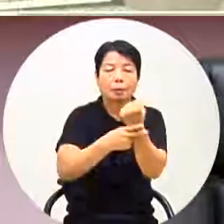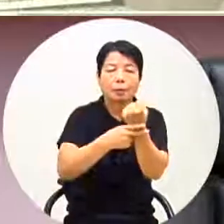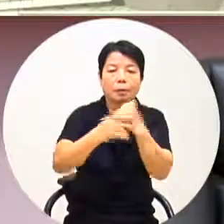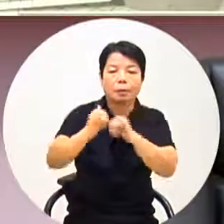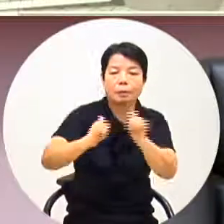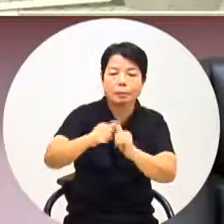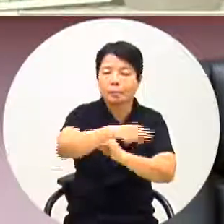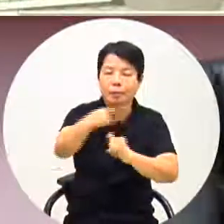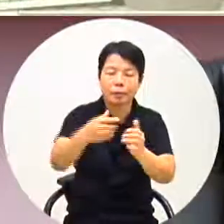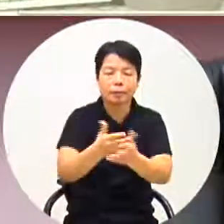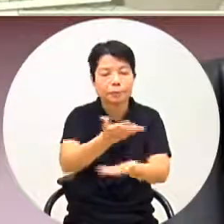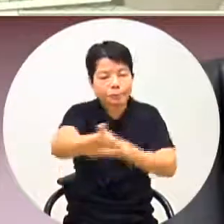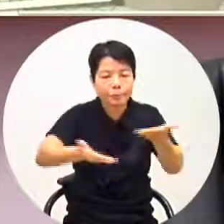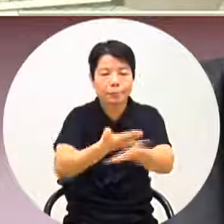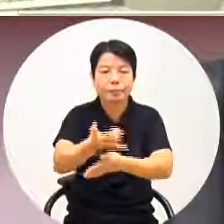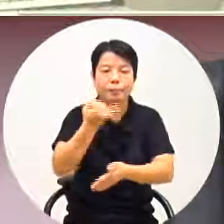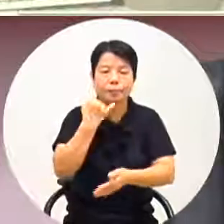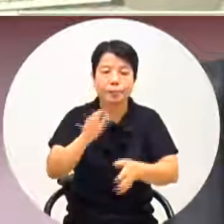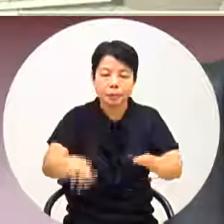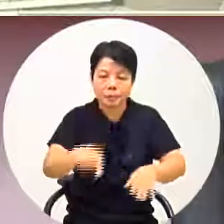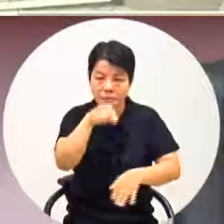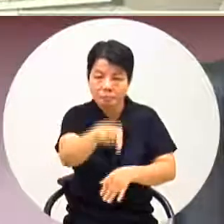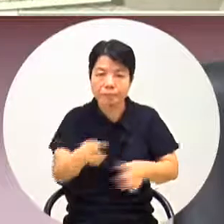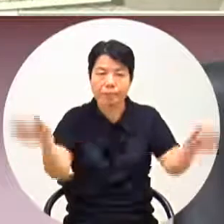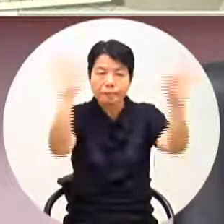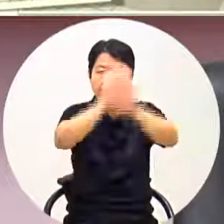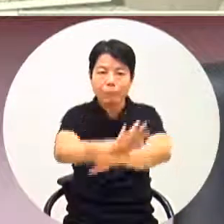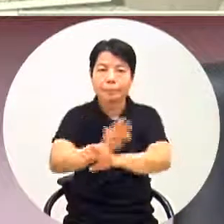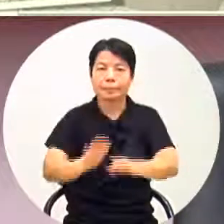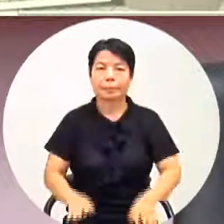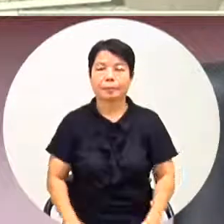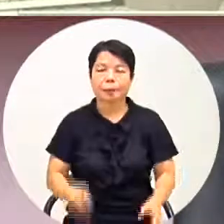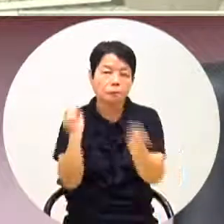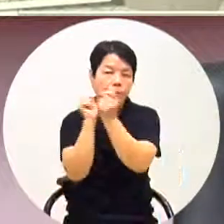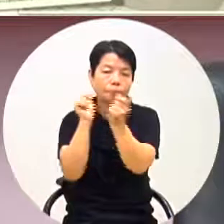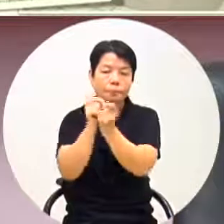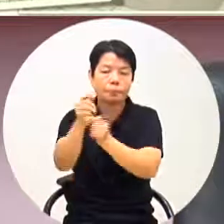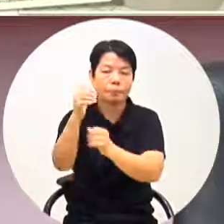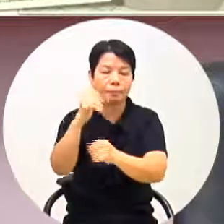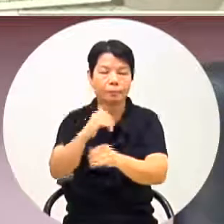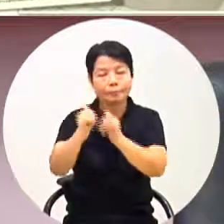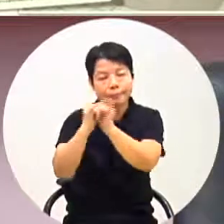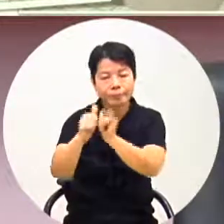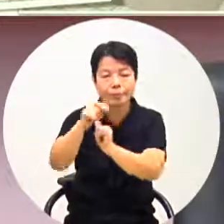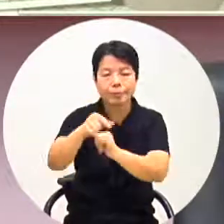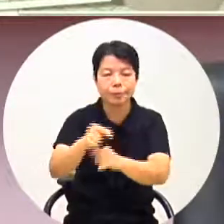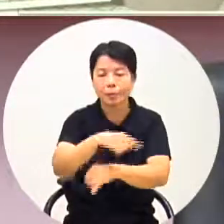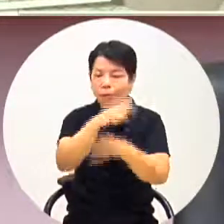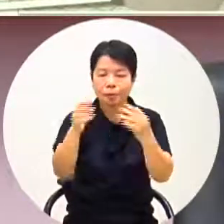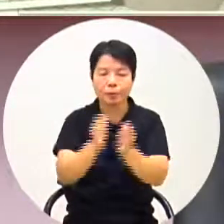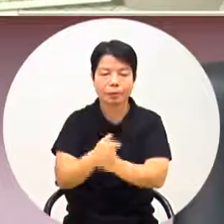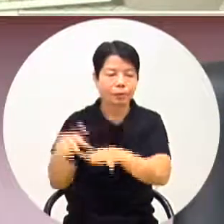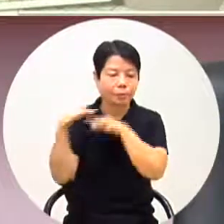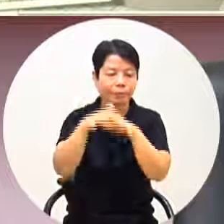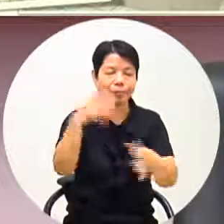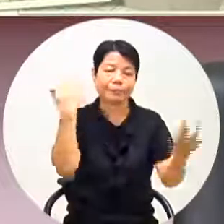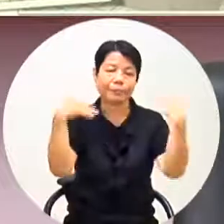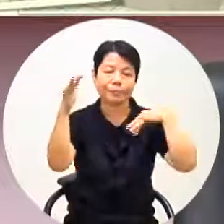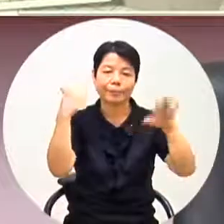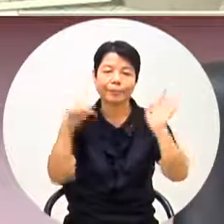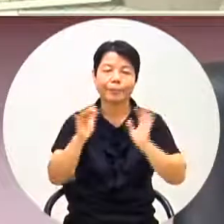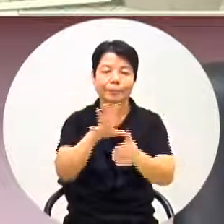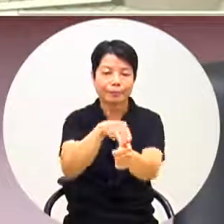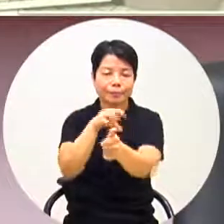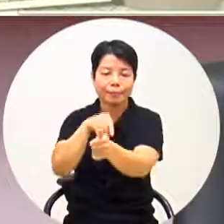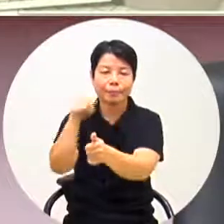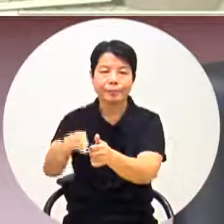谊哦。我们看到这个晚上呢，其实附近的居民都在这里跳舞，都在这里学跳舞、